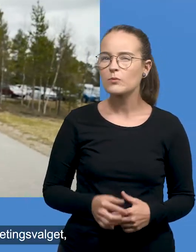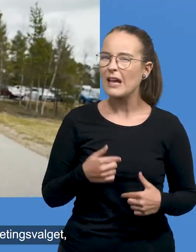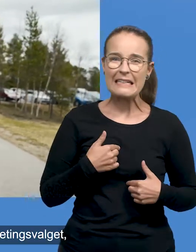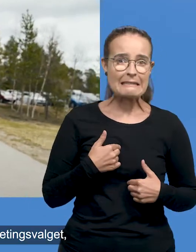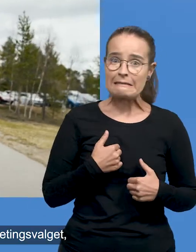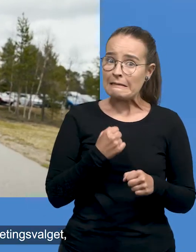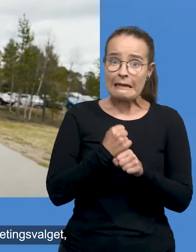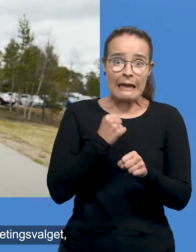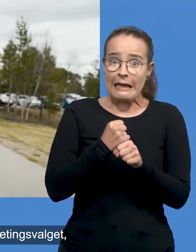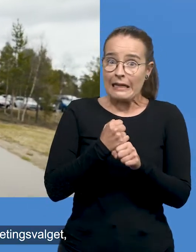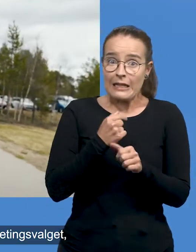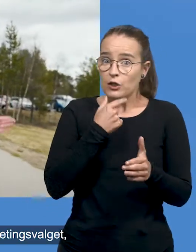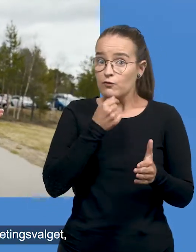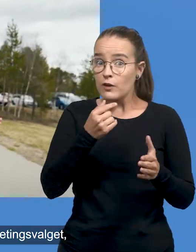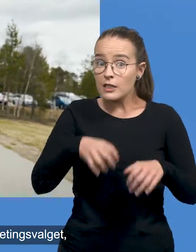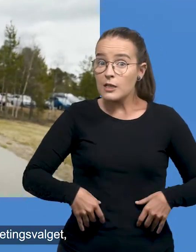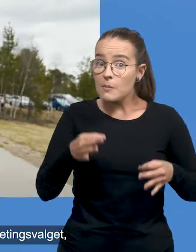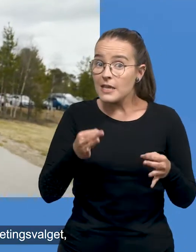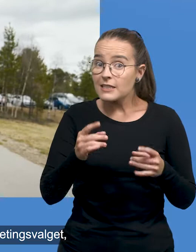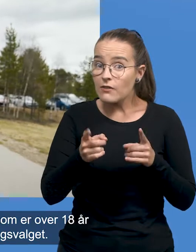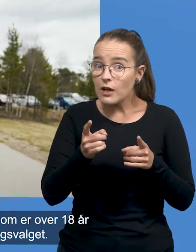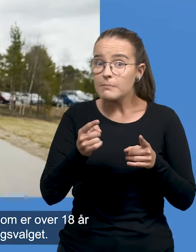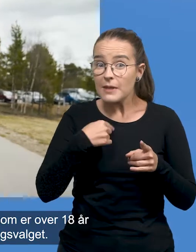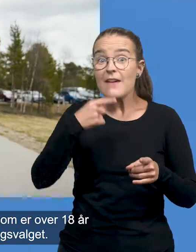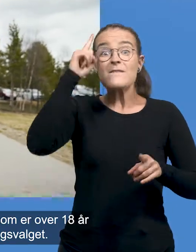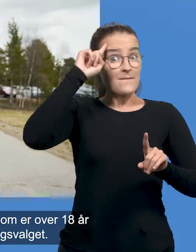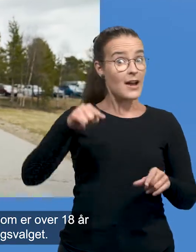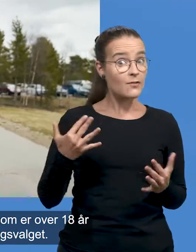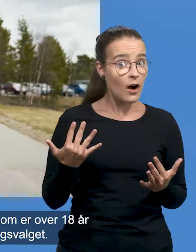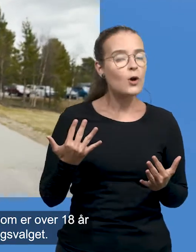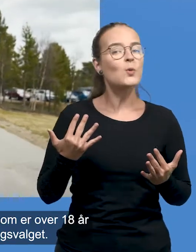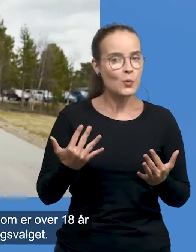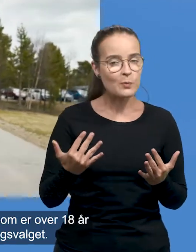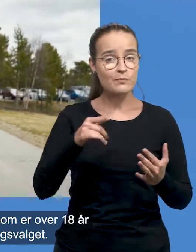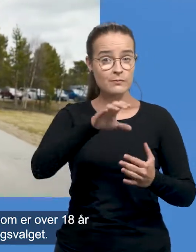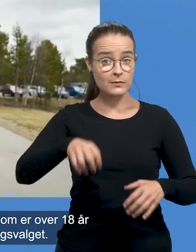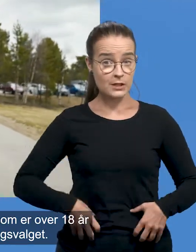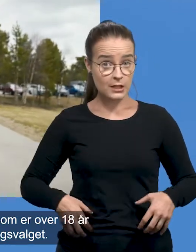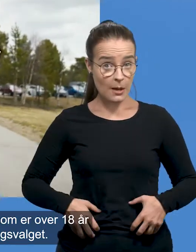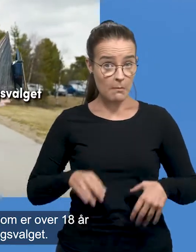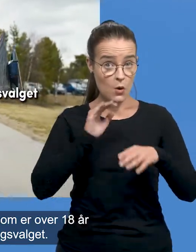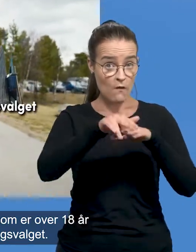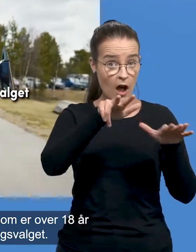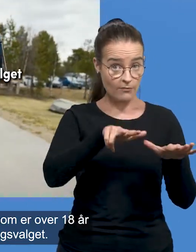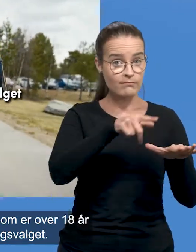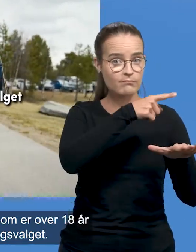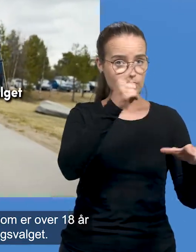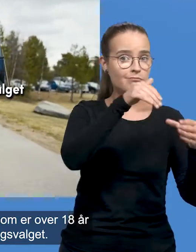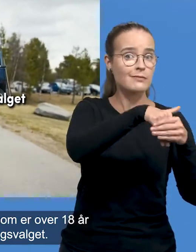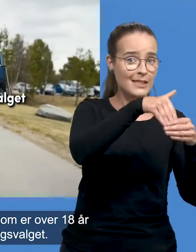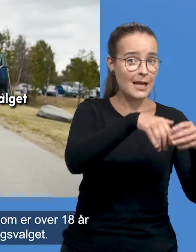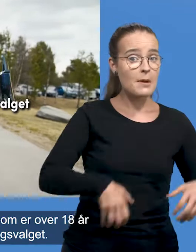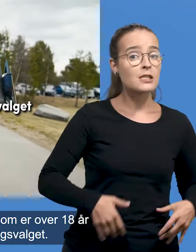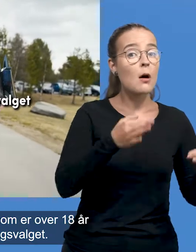Jeg kan ikke så mye om sametingsvalget, men det jeg derimot kan, er at alle samer som er over 18 kan stemme